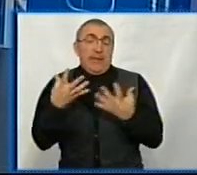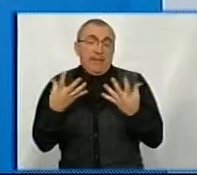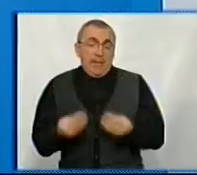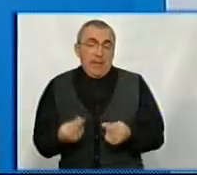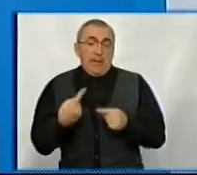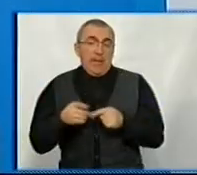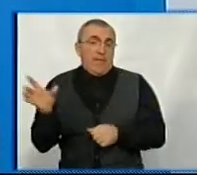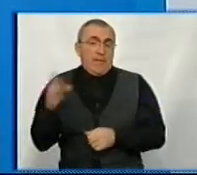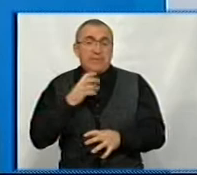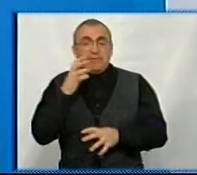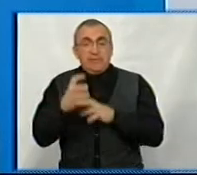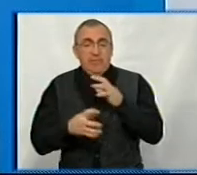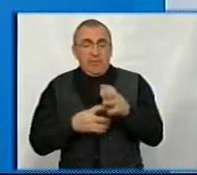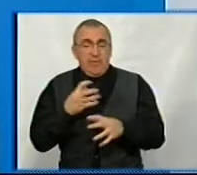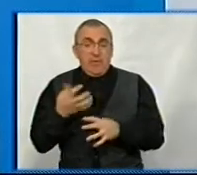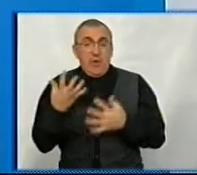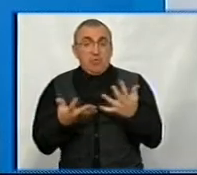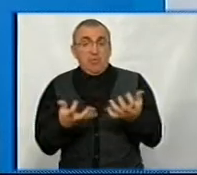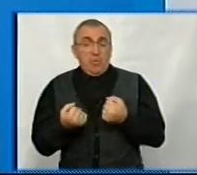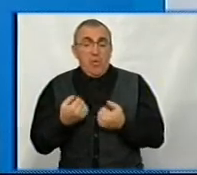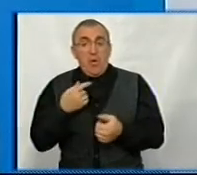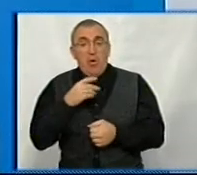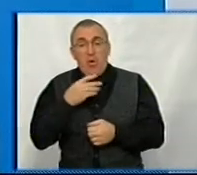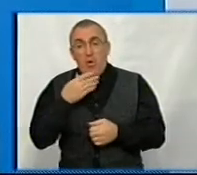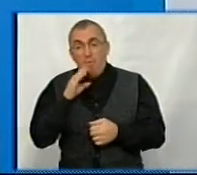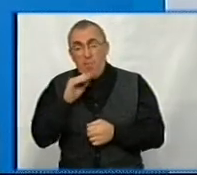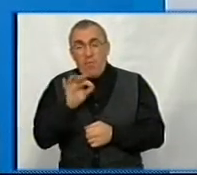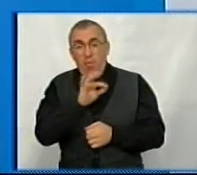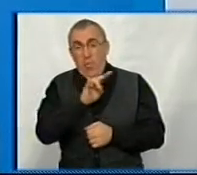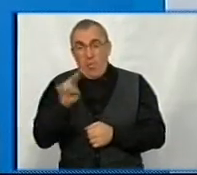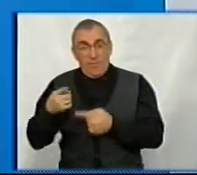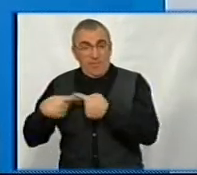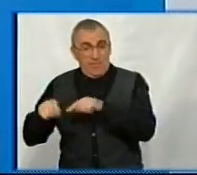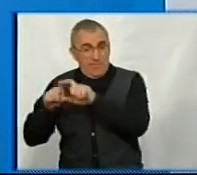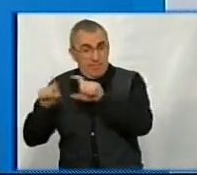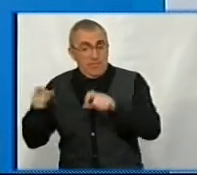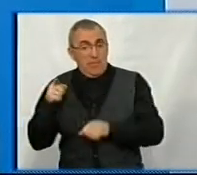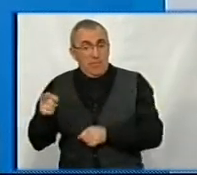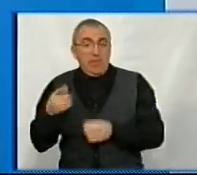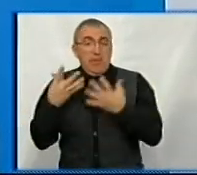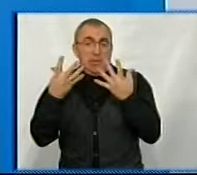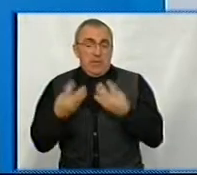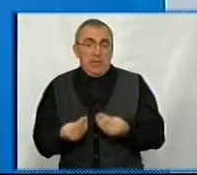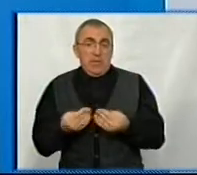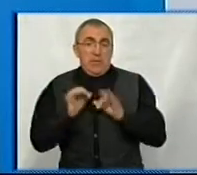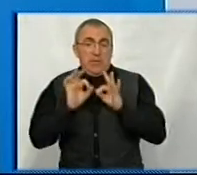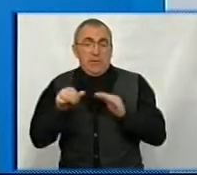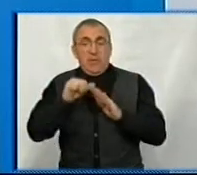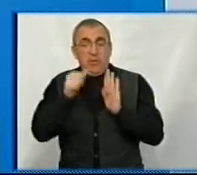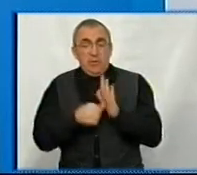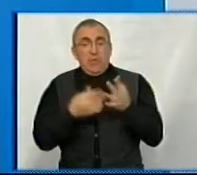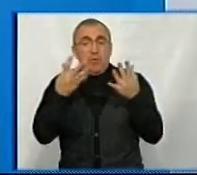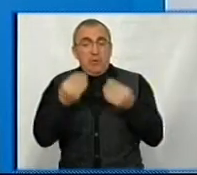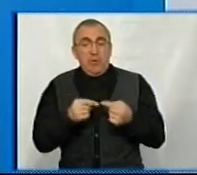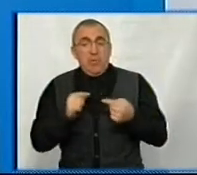так весь світ, воно, якщо взяти мовою Організації Об'єднаних Націй, то це дні звучать так: 16